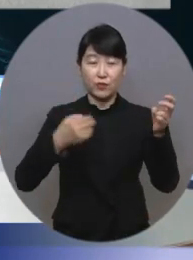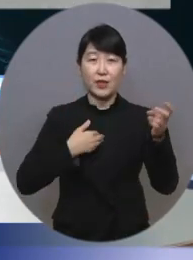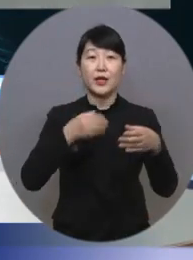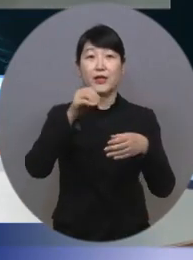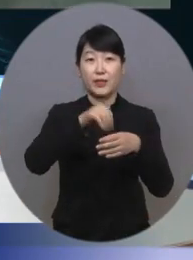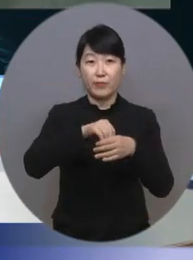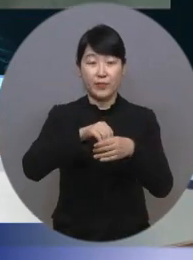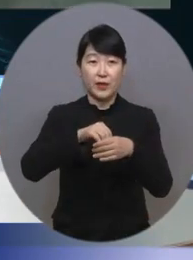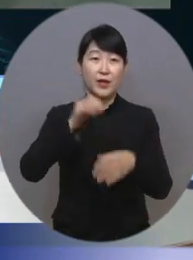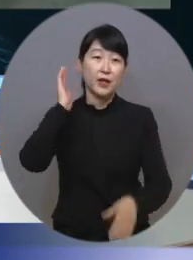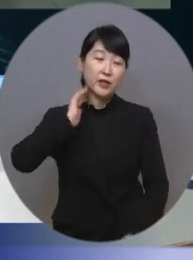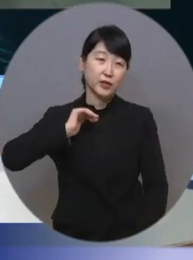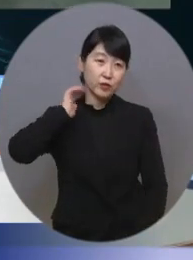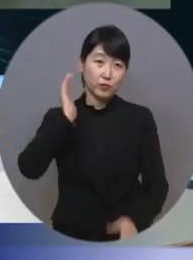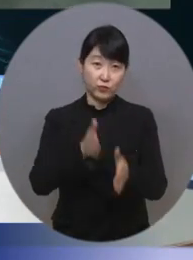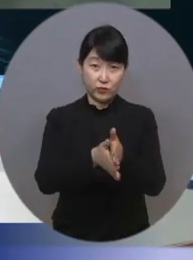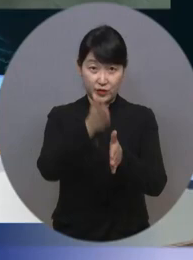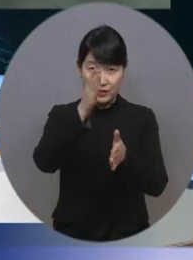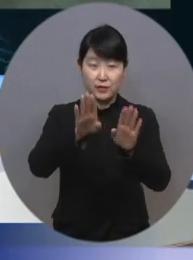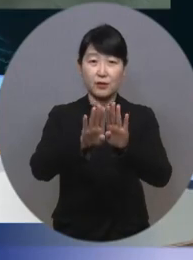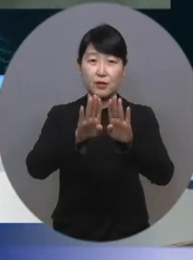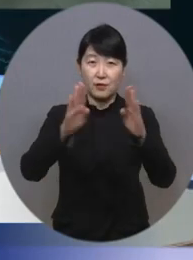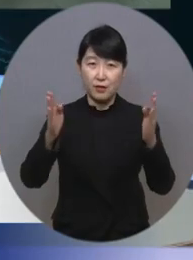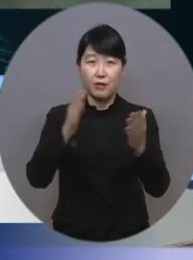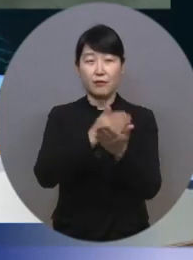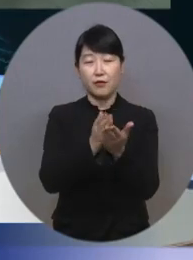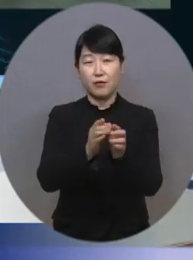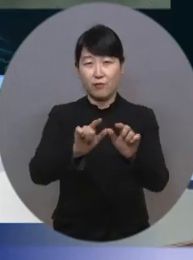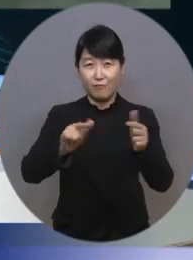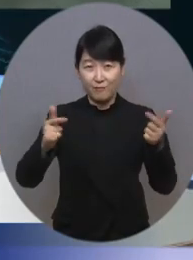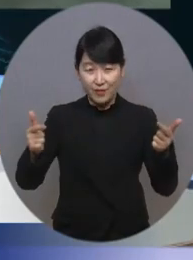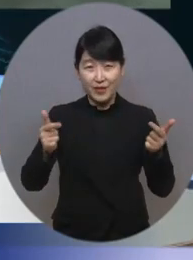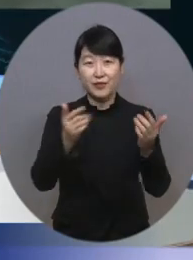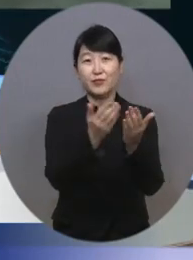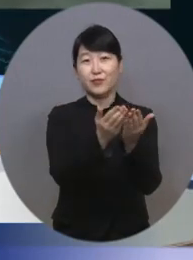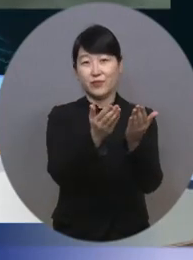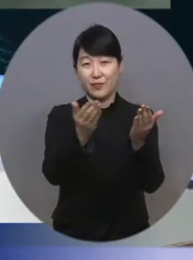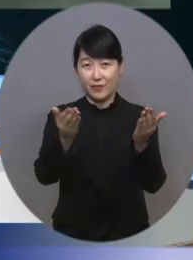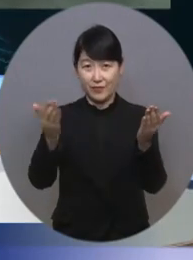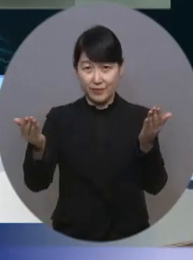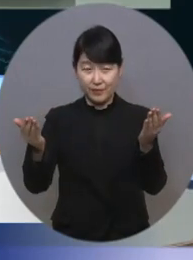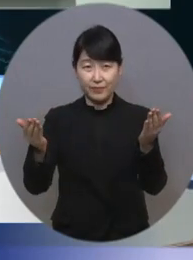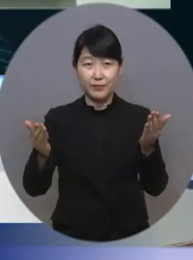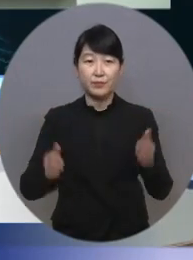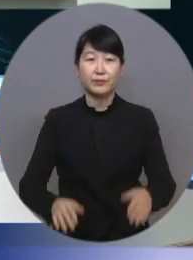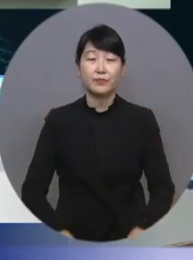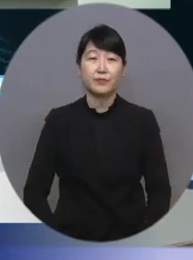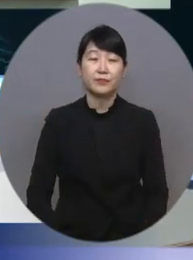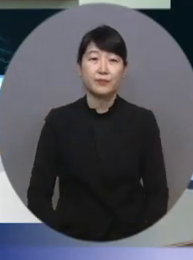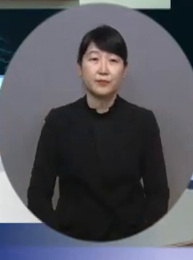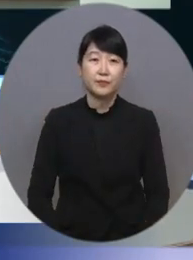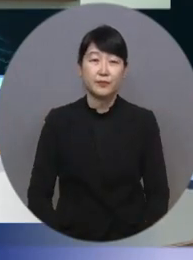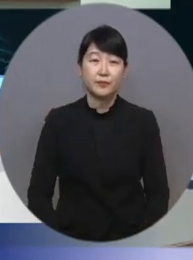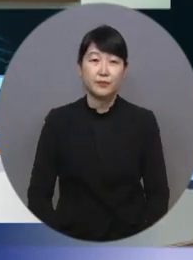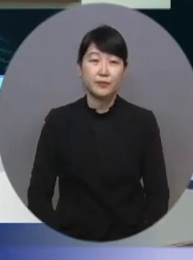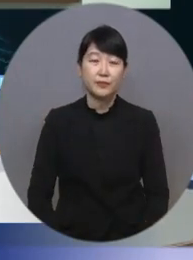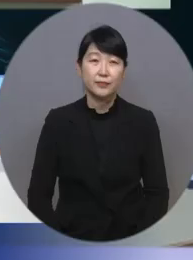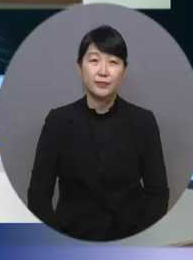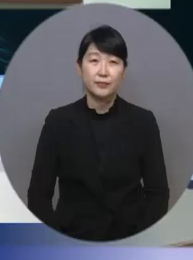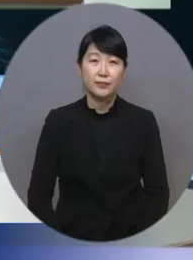의정부시에서 열렸습니다. 다양한 장르의 예술 작품들을 만나볼 수 있는 장이 됐는데요. 정우선 기자가